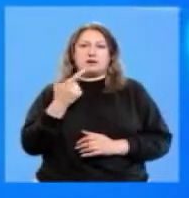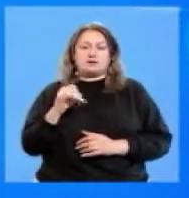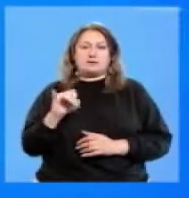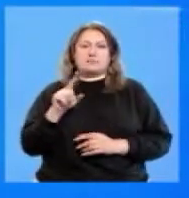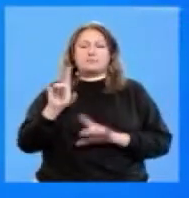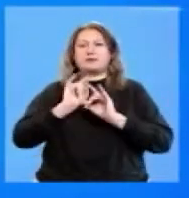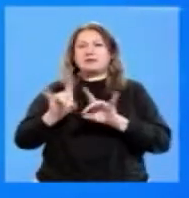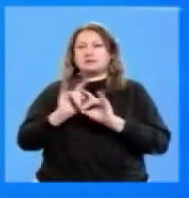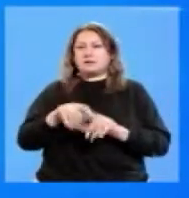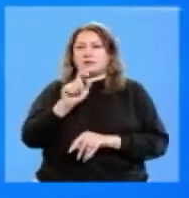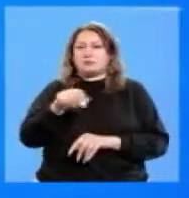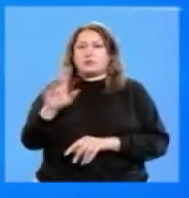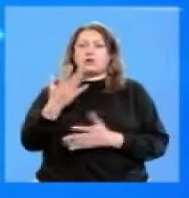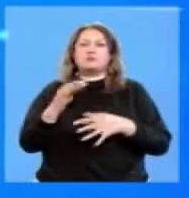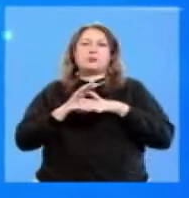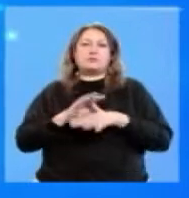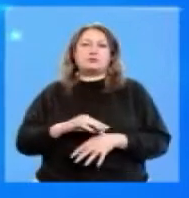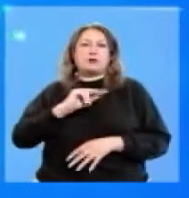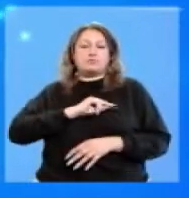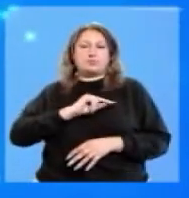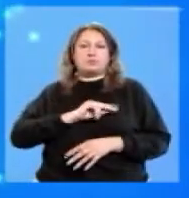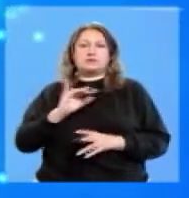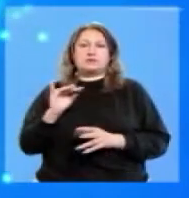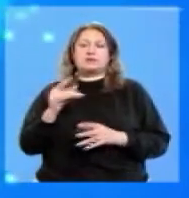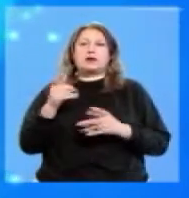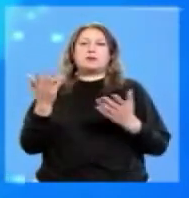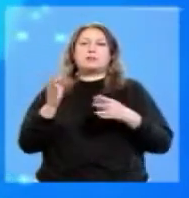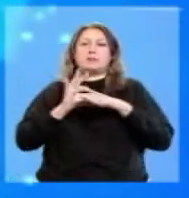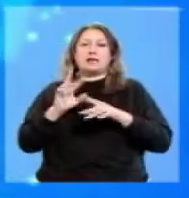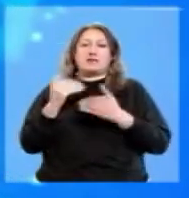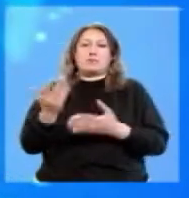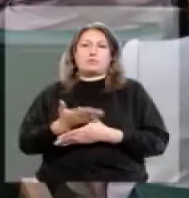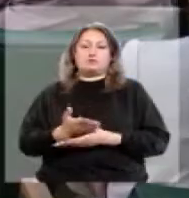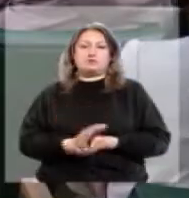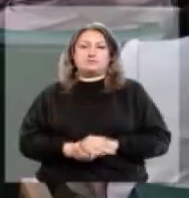қазір атқарылып жатқан жұмыстар, көрсетілетін көмектер туралы мәлімет берді.